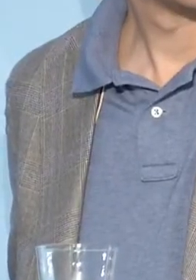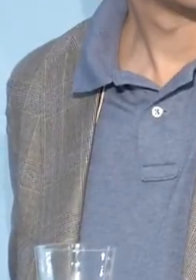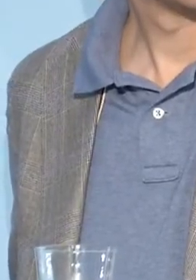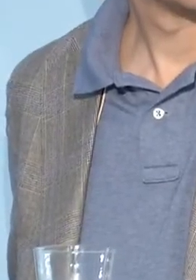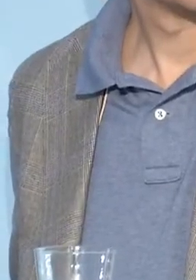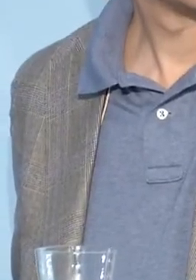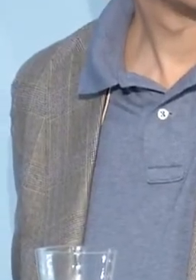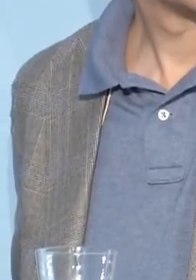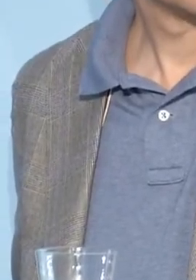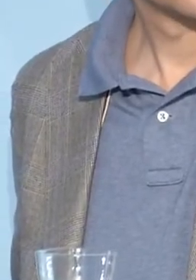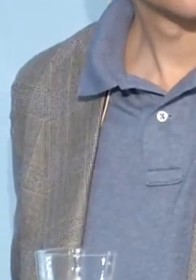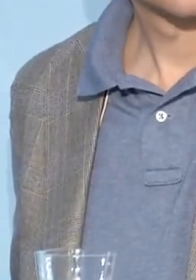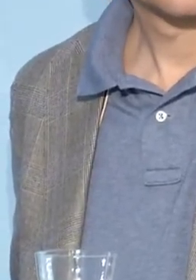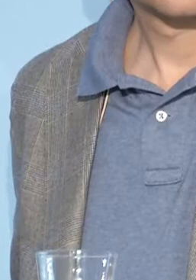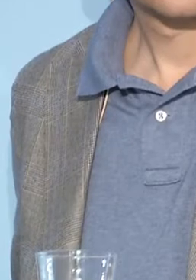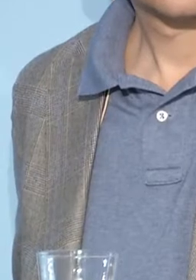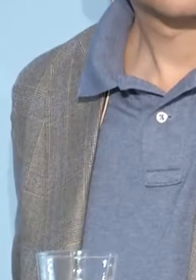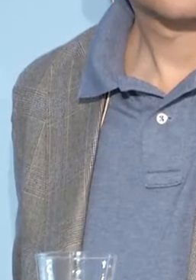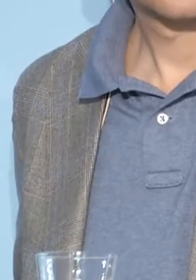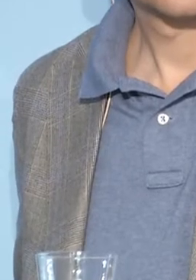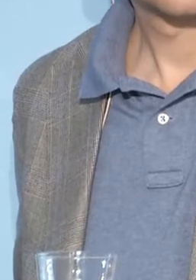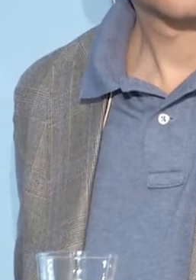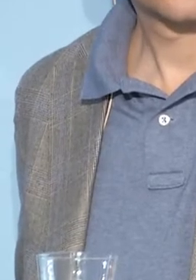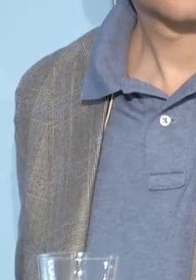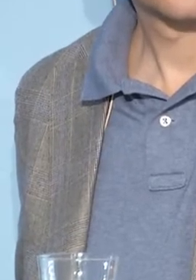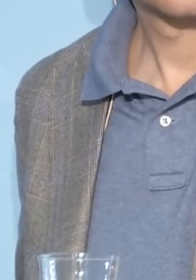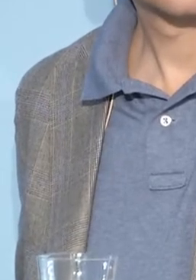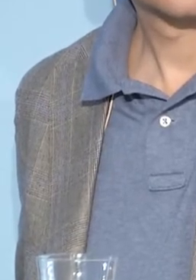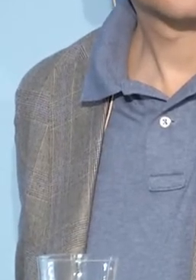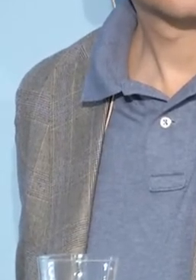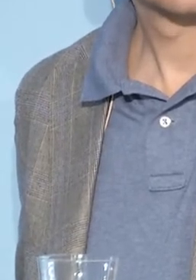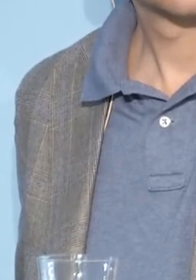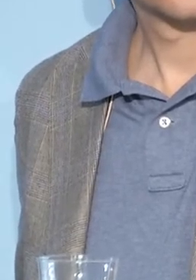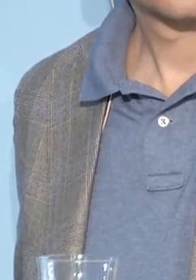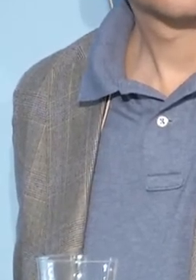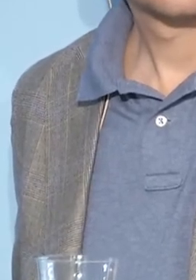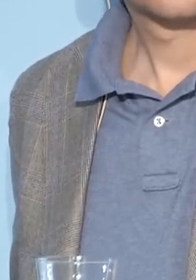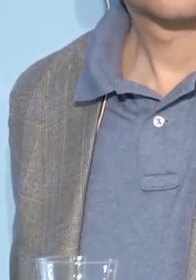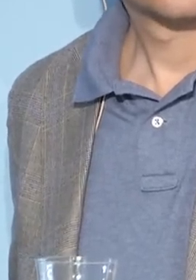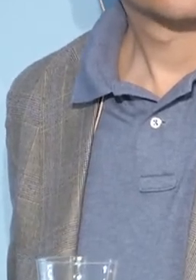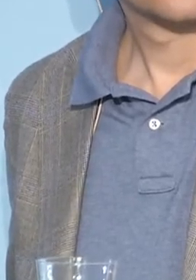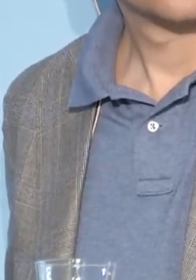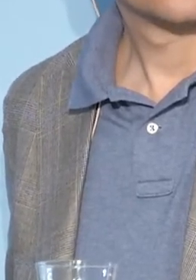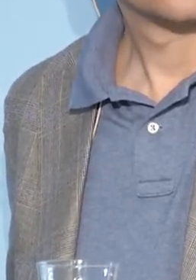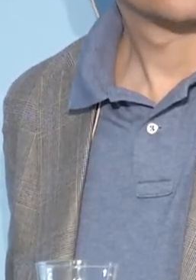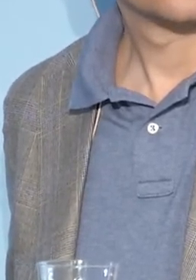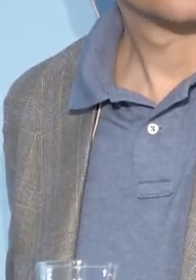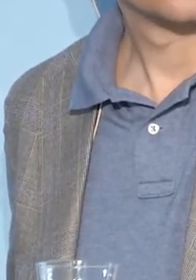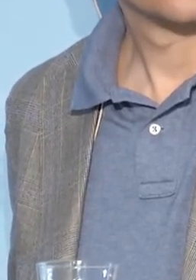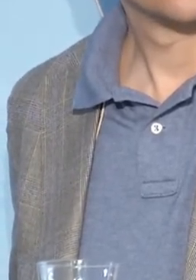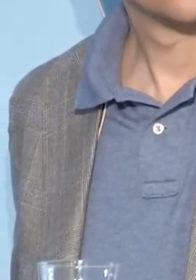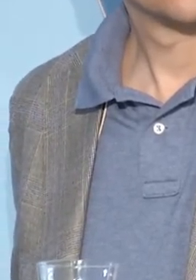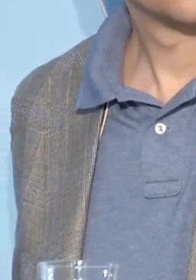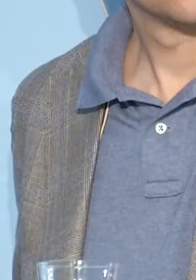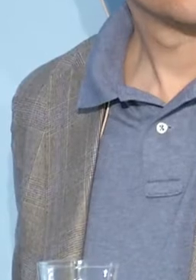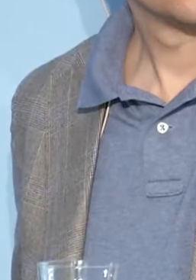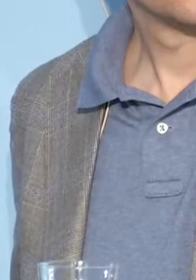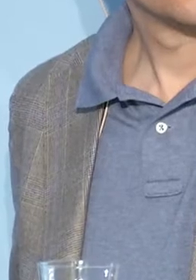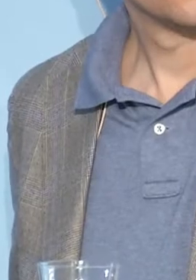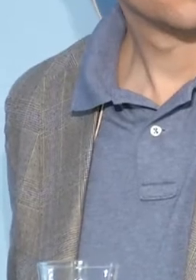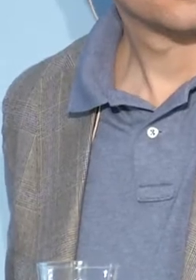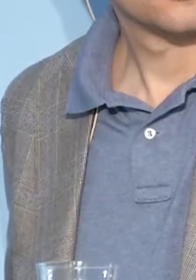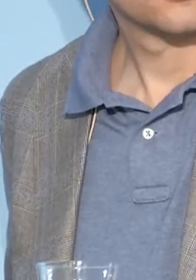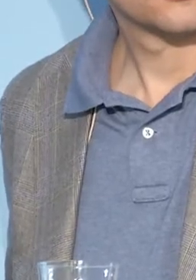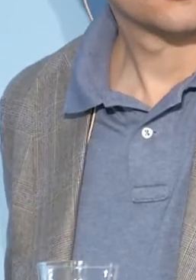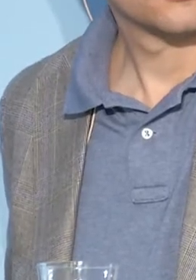länsstyrelsen emellanåt, så tampas vi också, och likadant trafikverk och andra statliga verk och så. Boverk likadant, men till sist och syvende